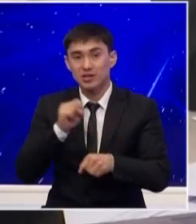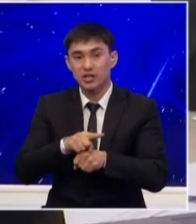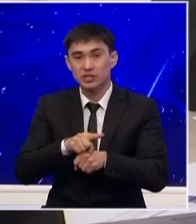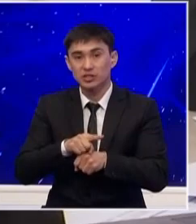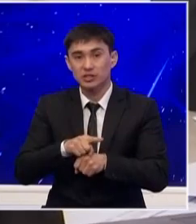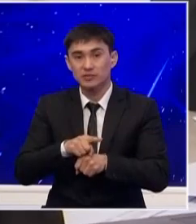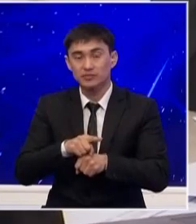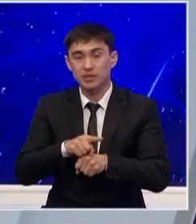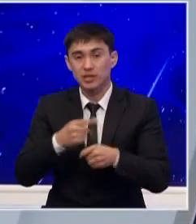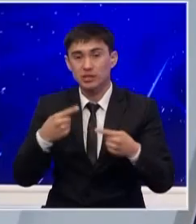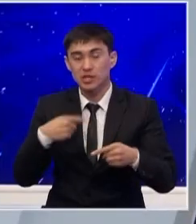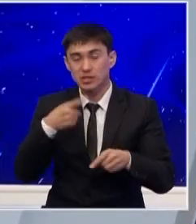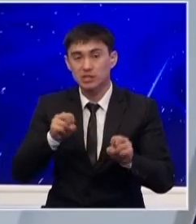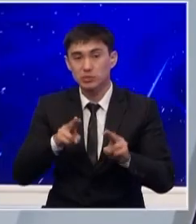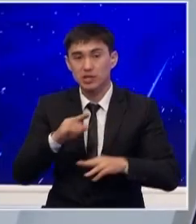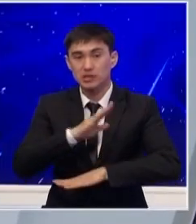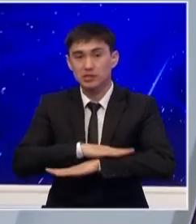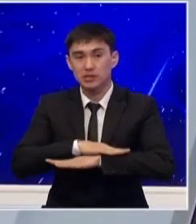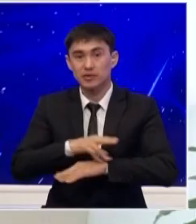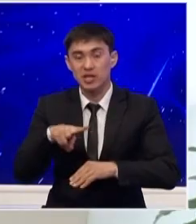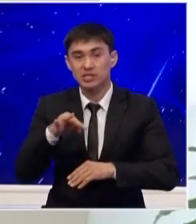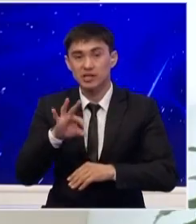определенных участников, резюмировали преподаватели